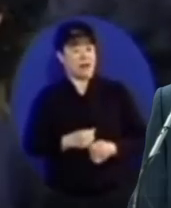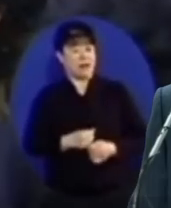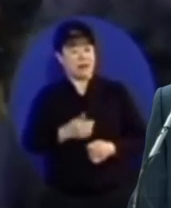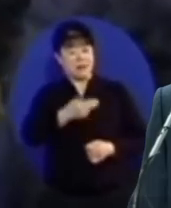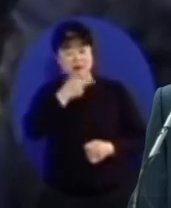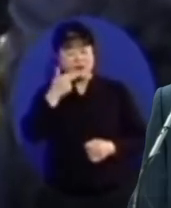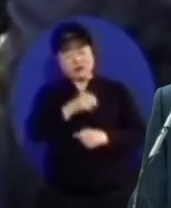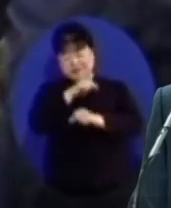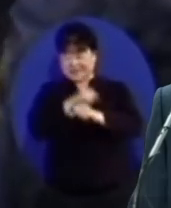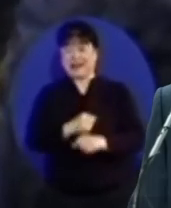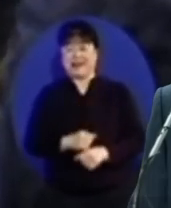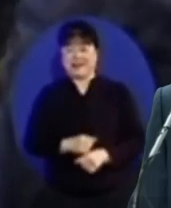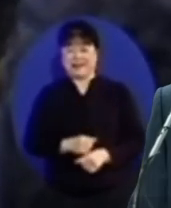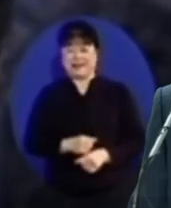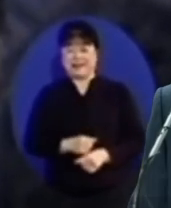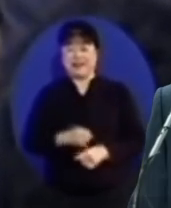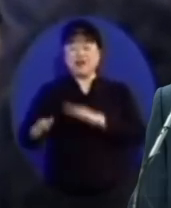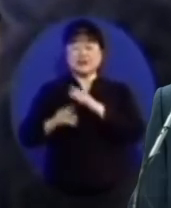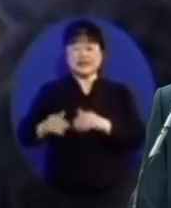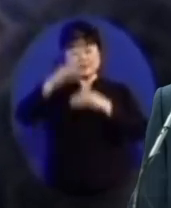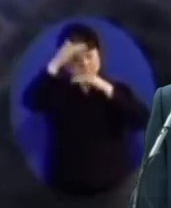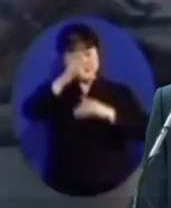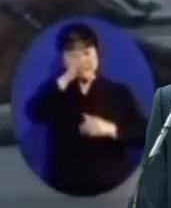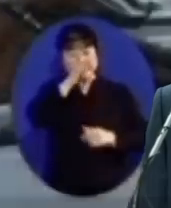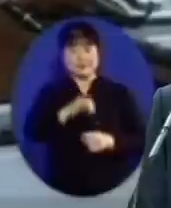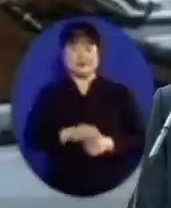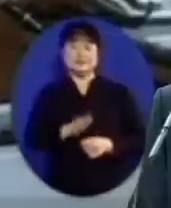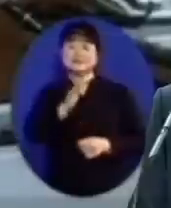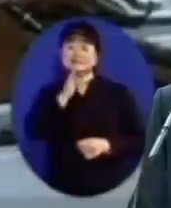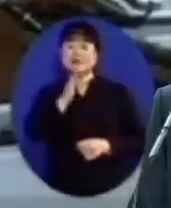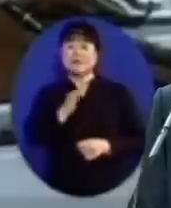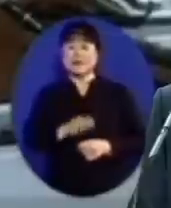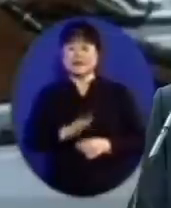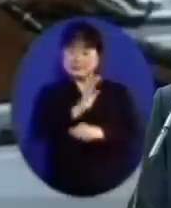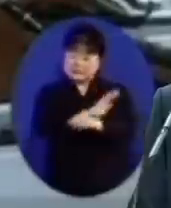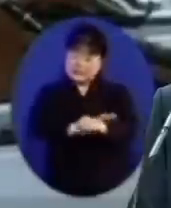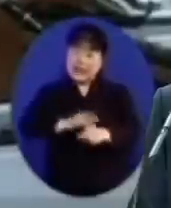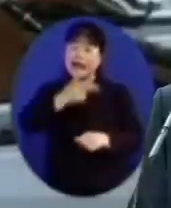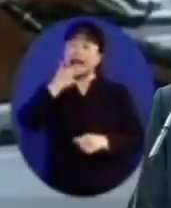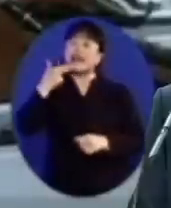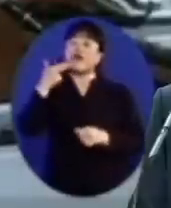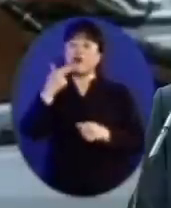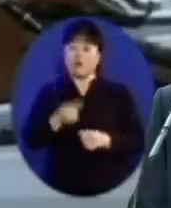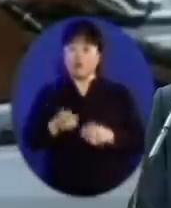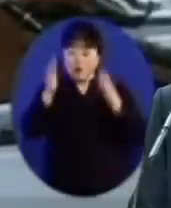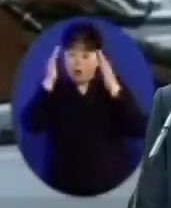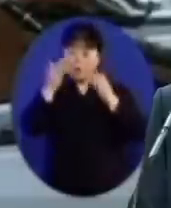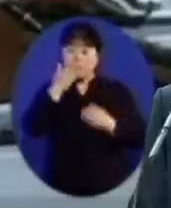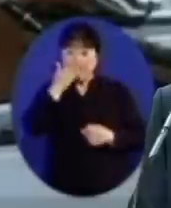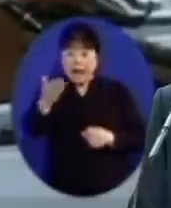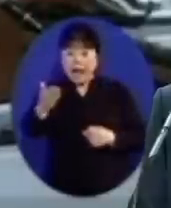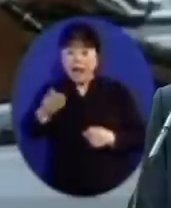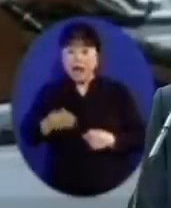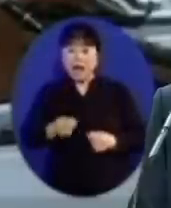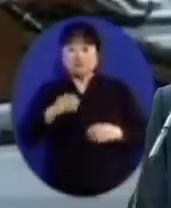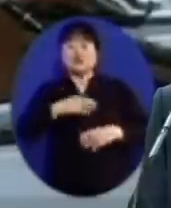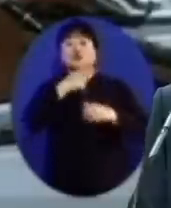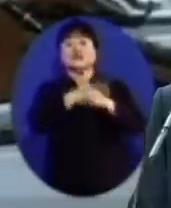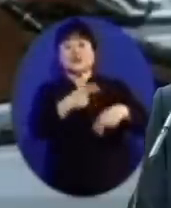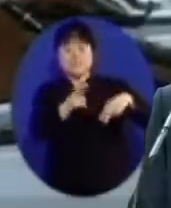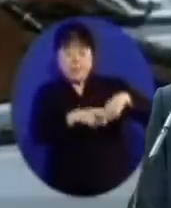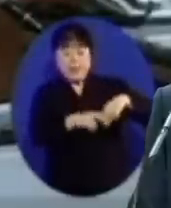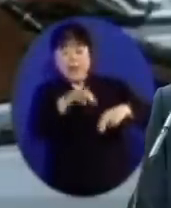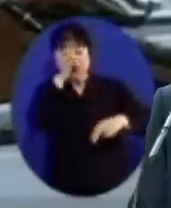것입니다. 막먹은 영어가 아니고 질서 있는 영어, 그래도 고상한 영어를 할 수 있는 것은 그렇게 무섭게 매를 때리던